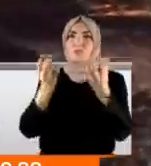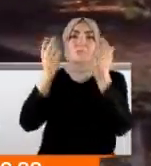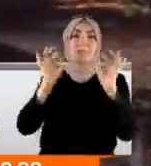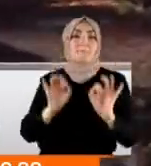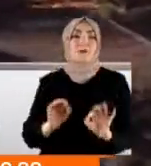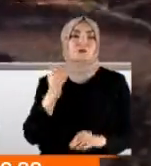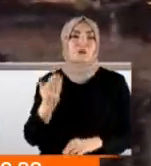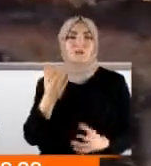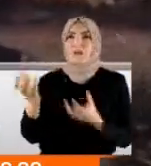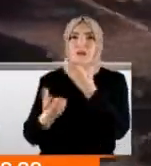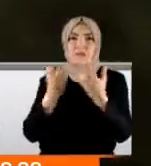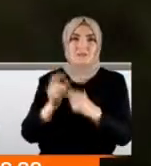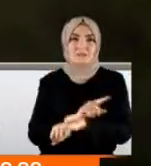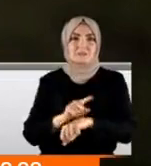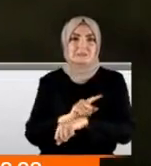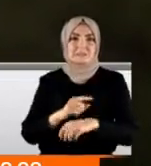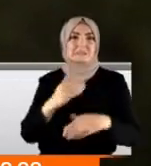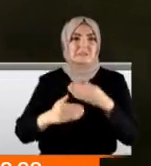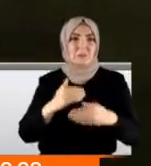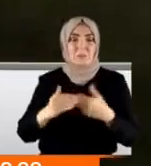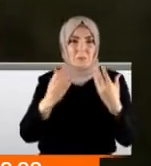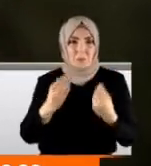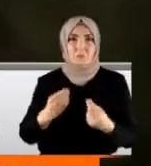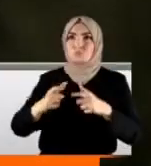Alevler geçen her saniye daha da büyüdü.